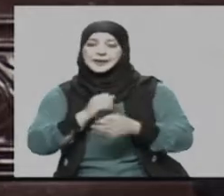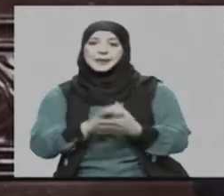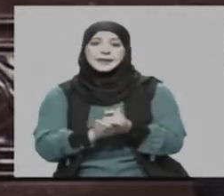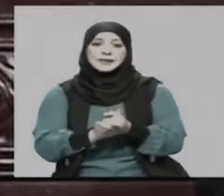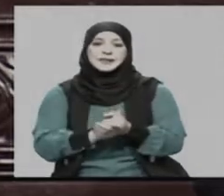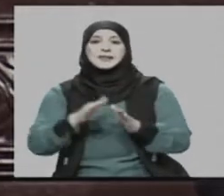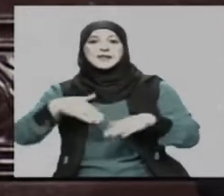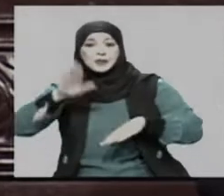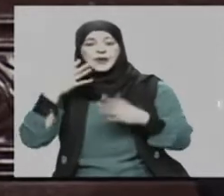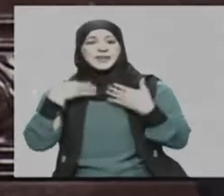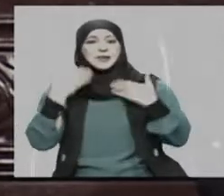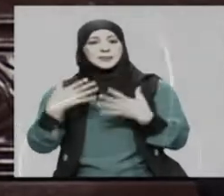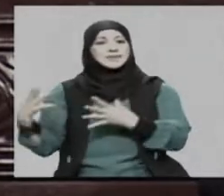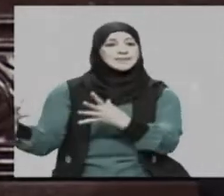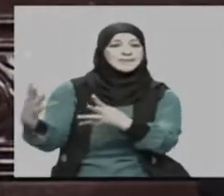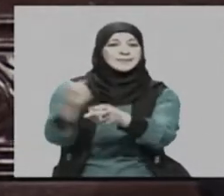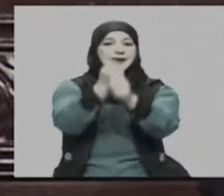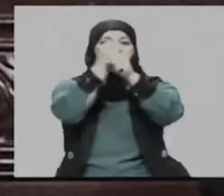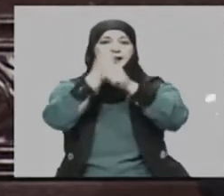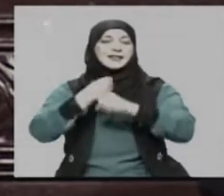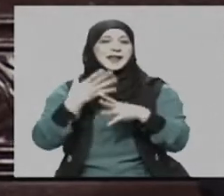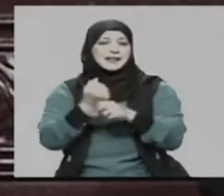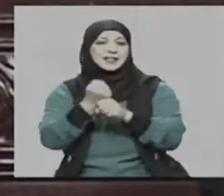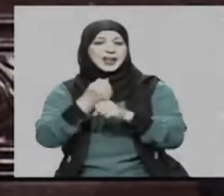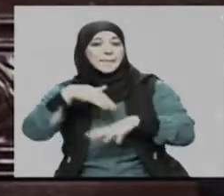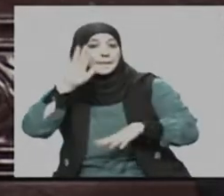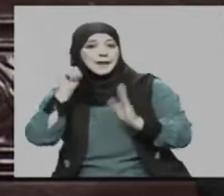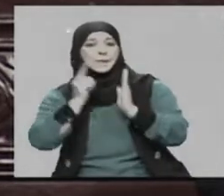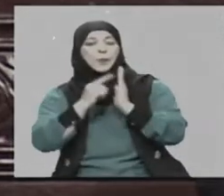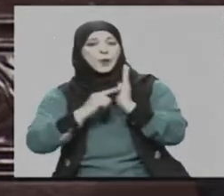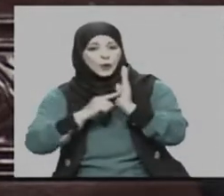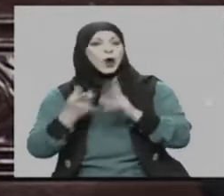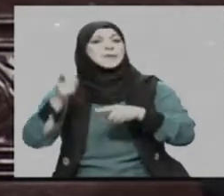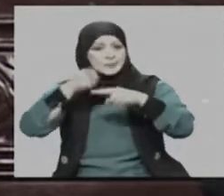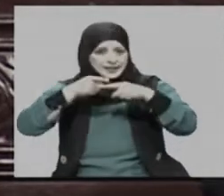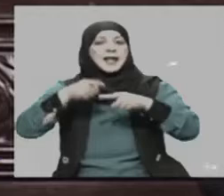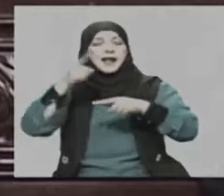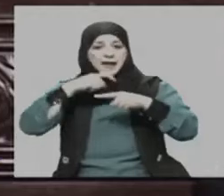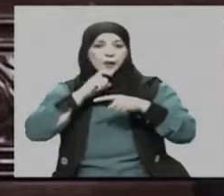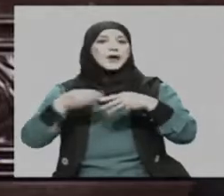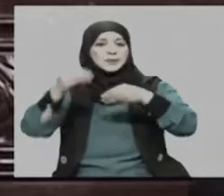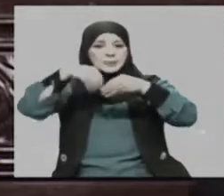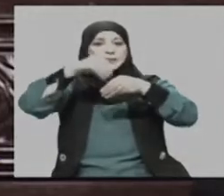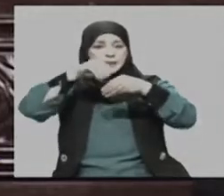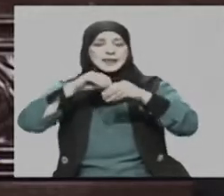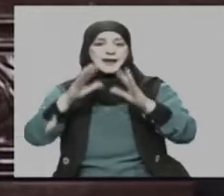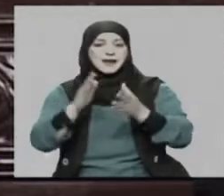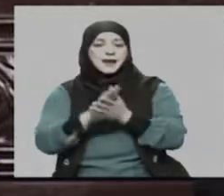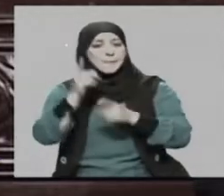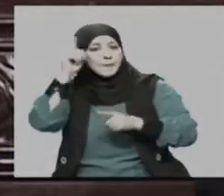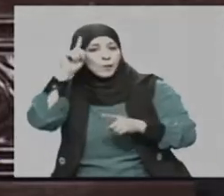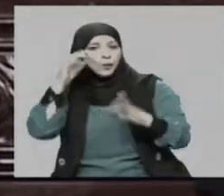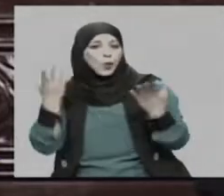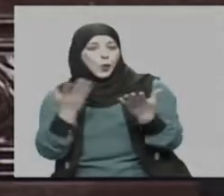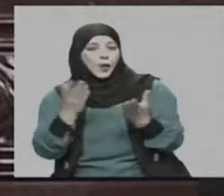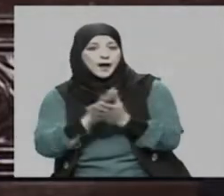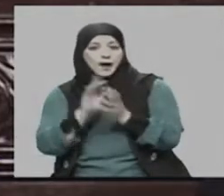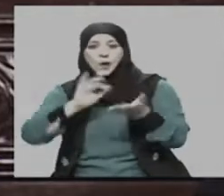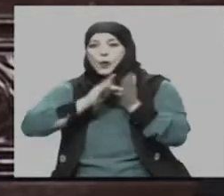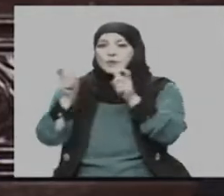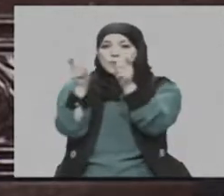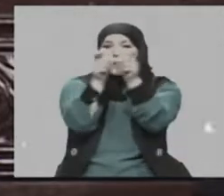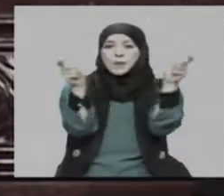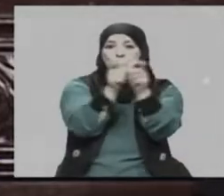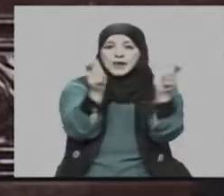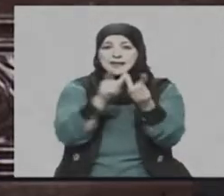وهذايا اللي قادنا للنجاح. أما مش هذا برك، قادنا للنجاح لأنه كل مؤسسات